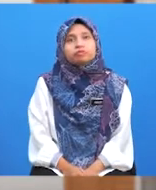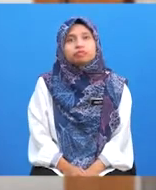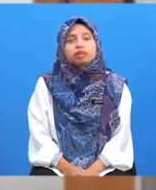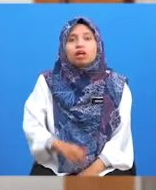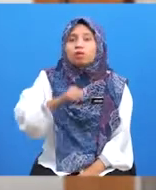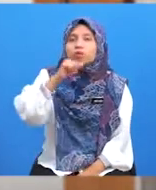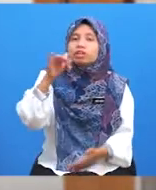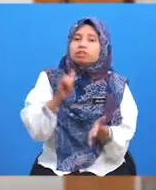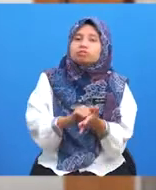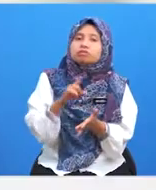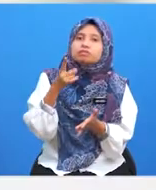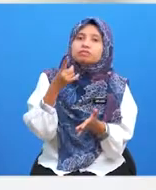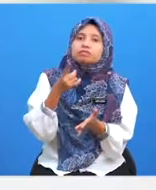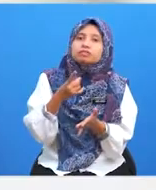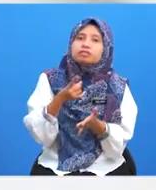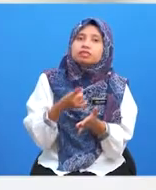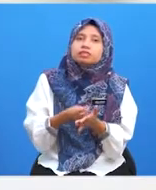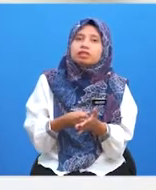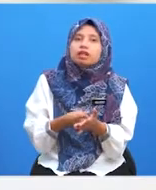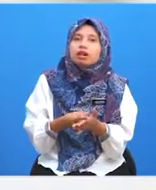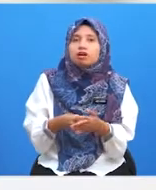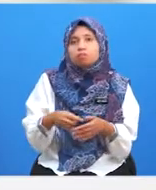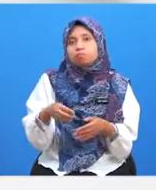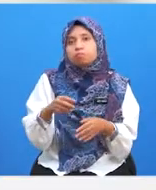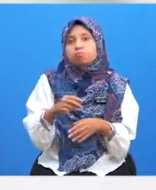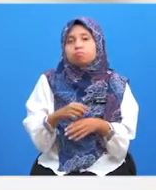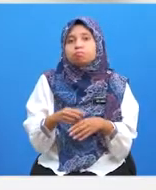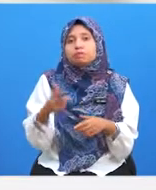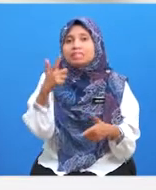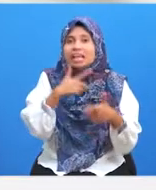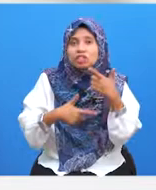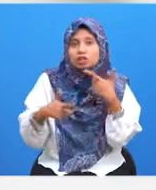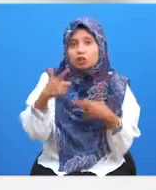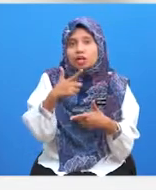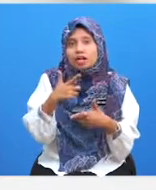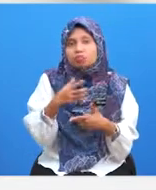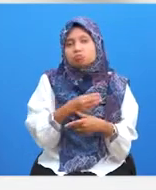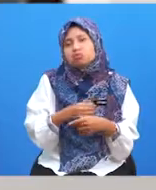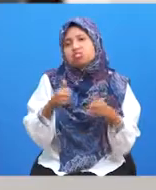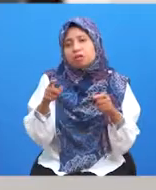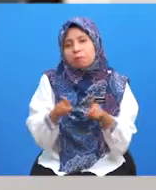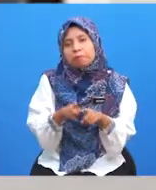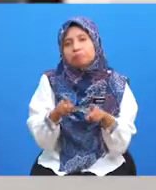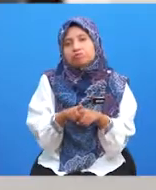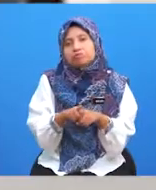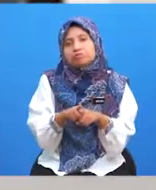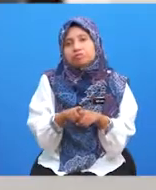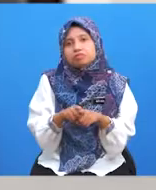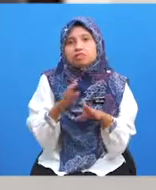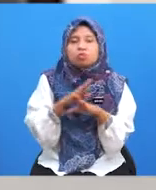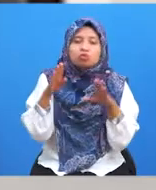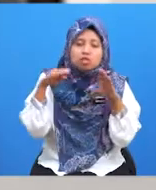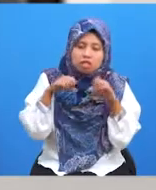bukan itu saja sektor pelancongan dan sektor berkaitan terjejas akibat sekatan